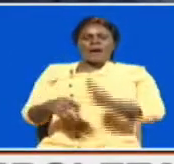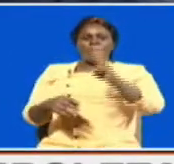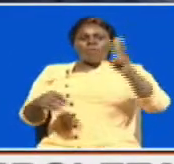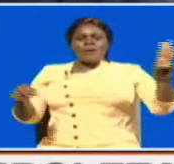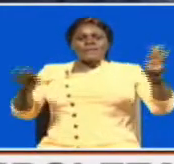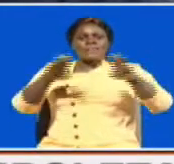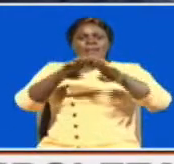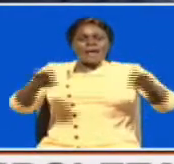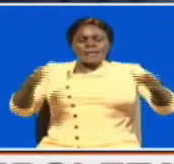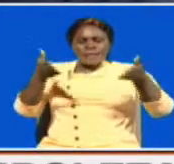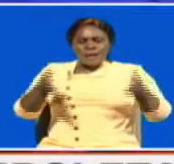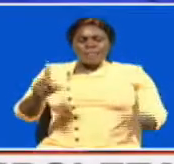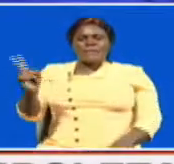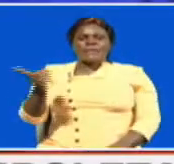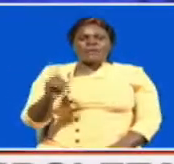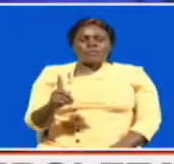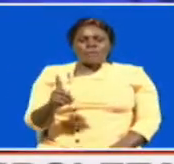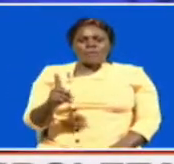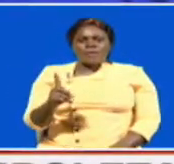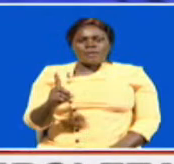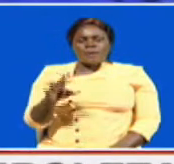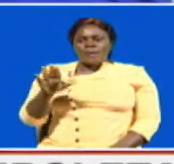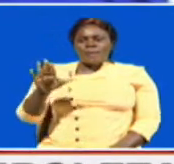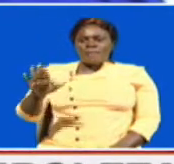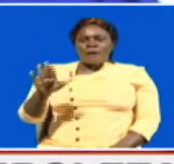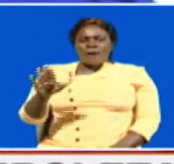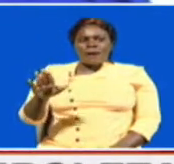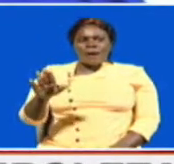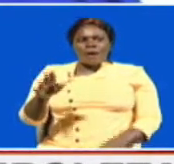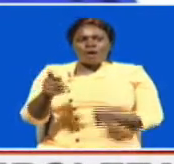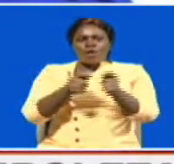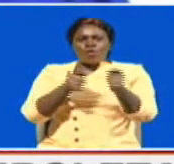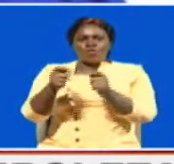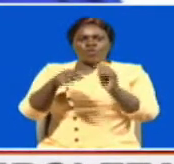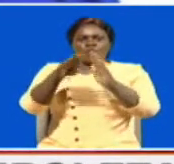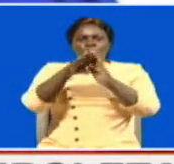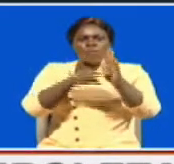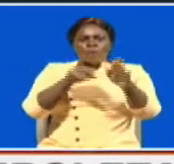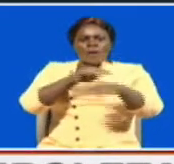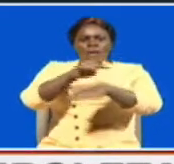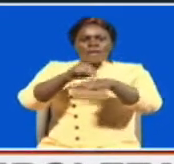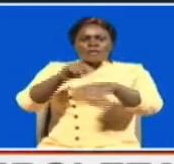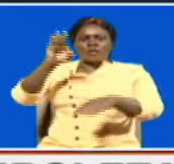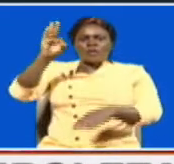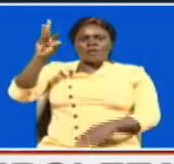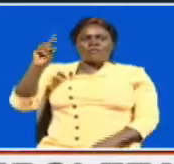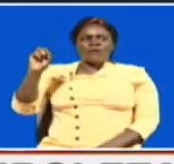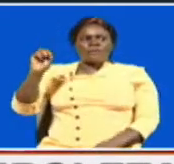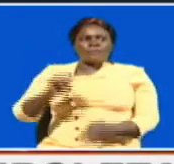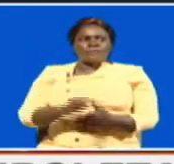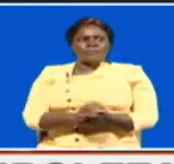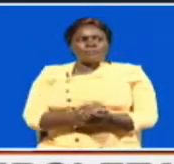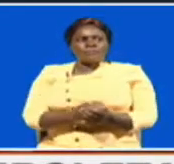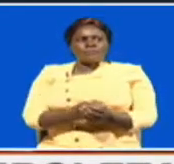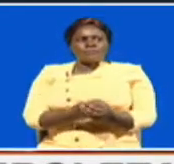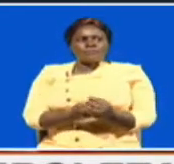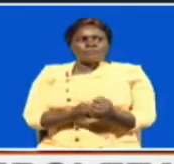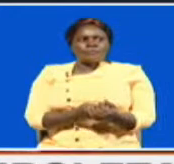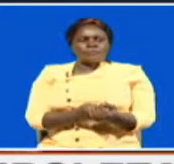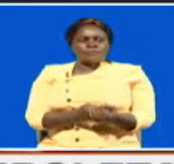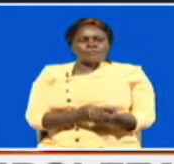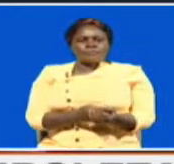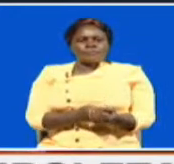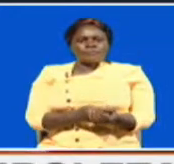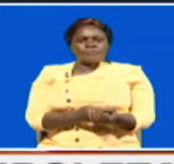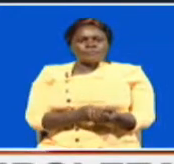kifahari wa Westlands hapa Nairobi. Cardovillis alikuwa mdhibiti wa vipindi Nation FM. So that's it for the show this week. Our thanks